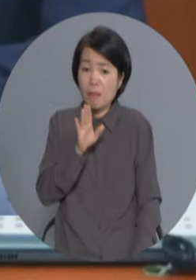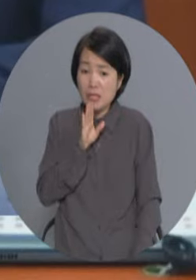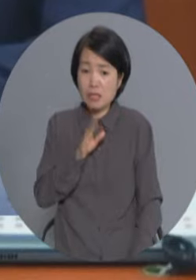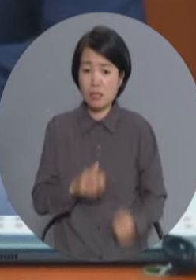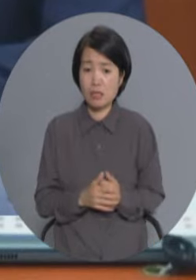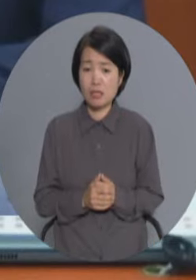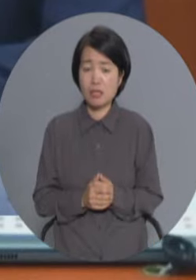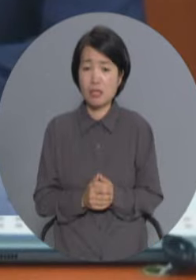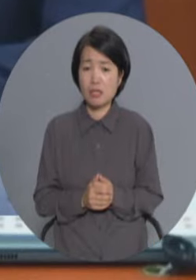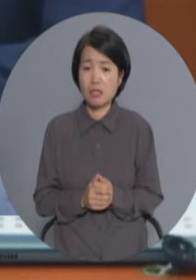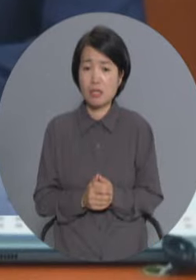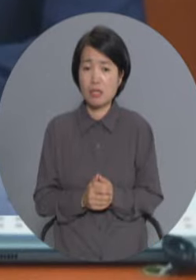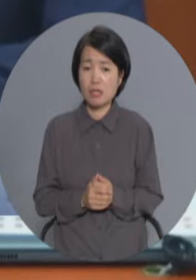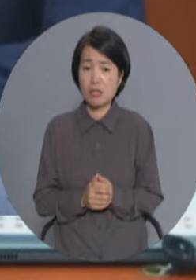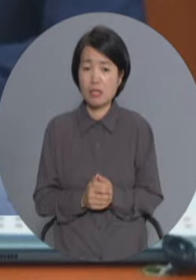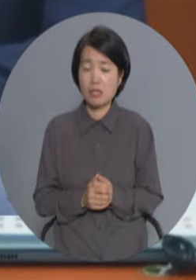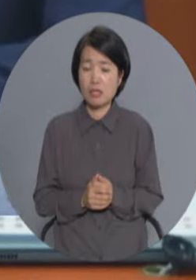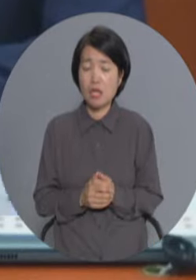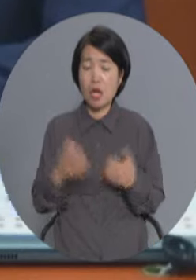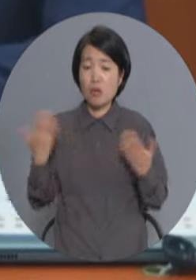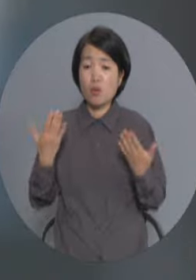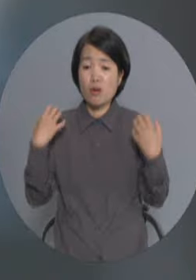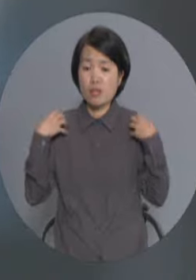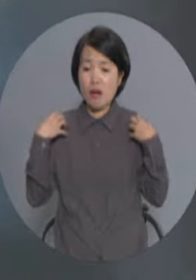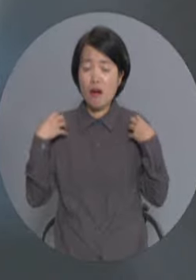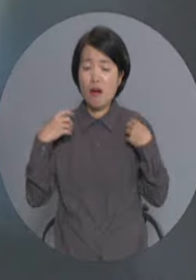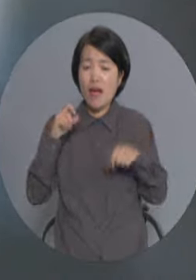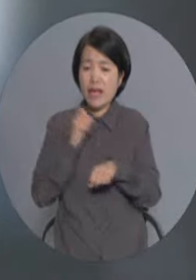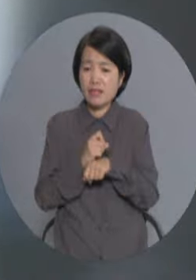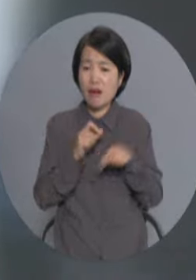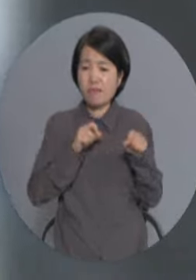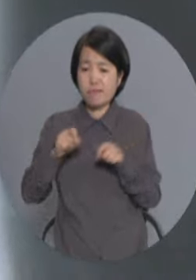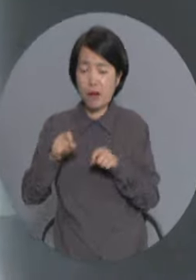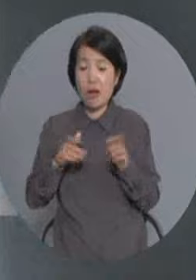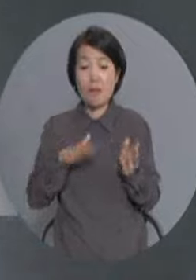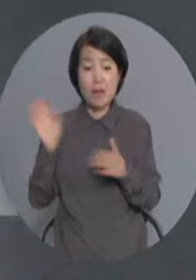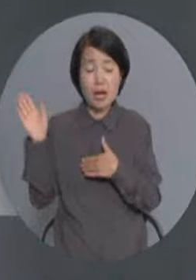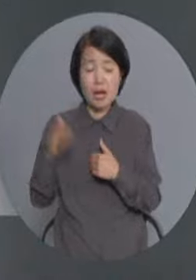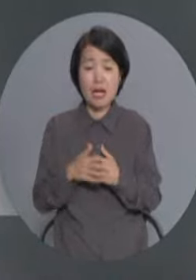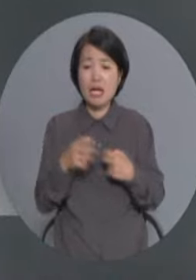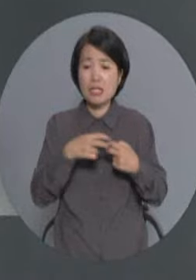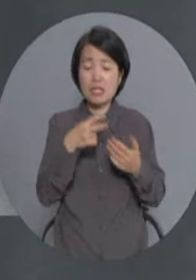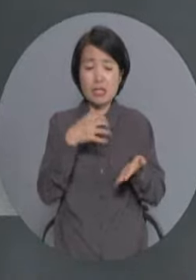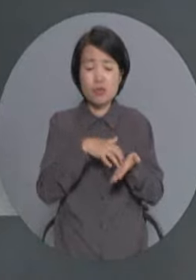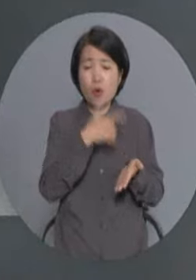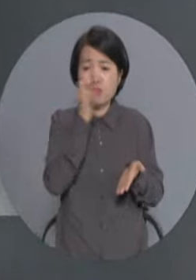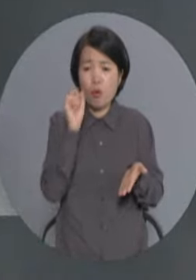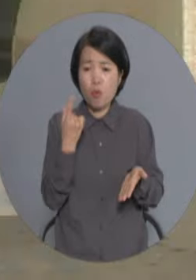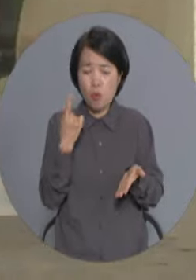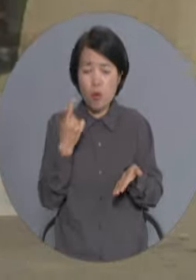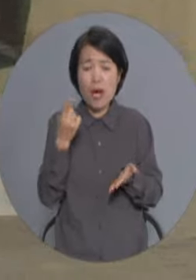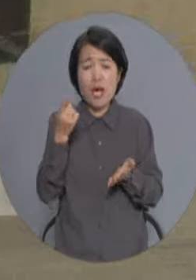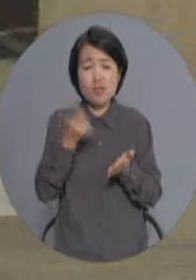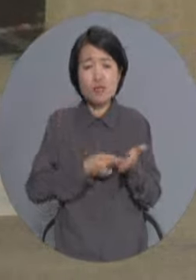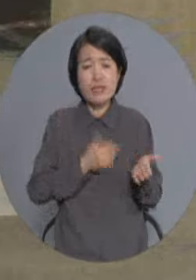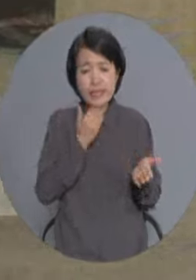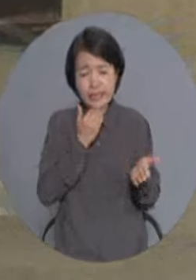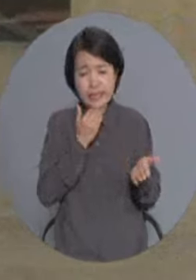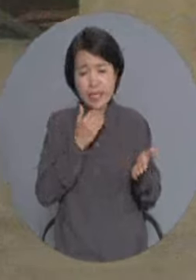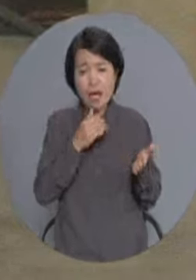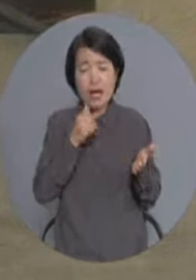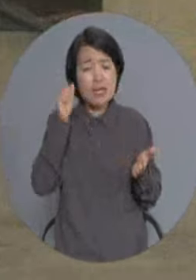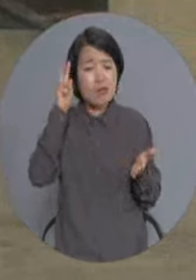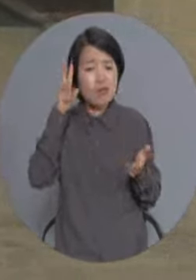진 노동행정 자체가 지금 멈춰 있는 겁니다 의료공백 장기화로 수술 대기 일수가 해마다 늘고 있는 상황도